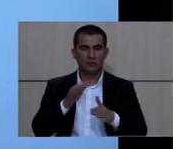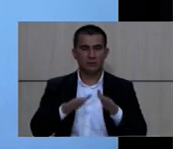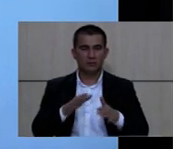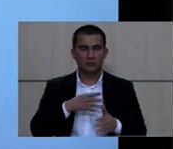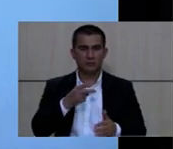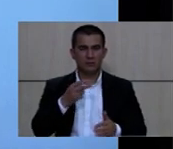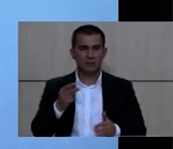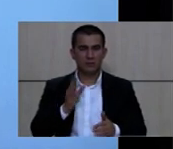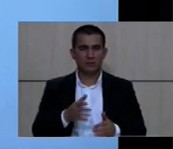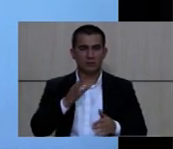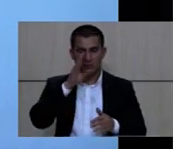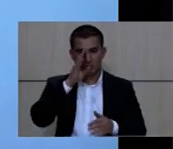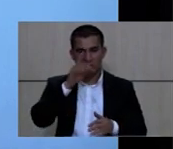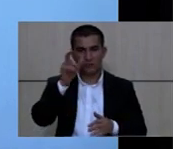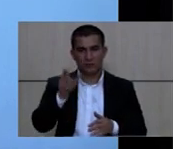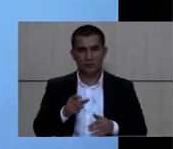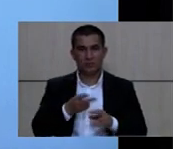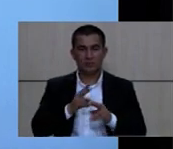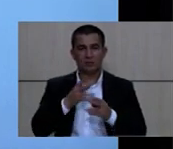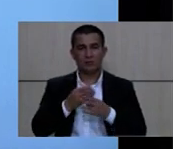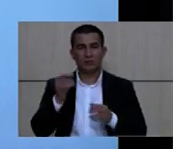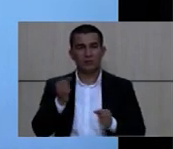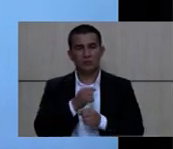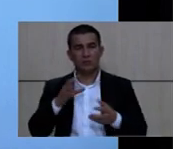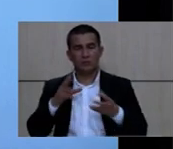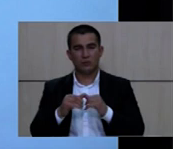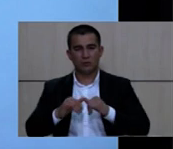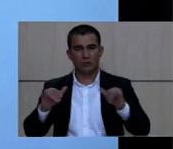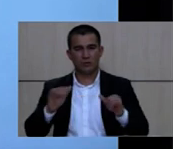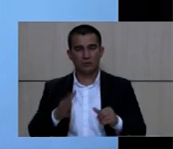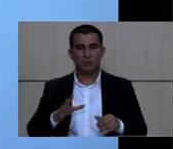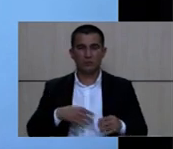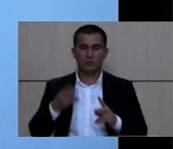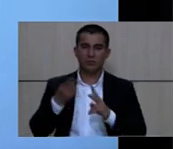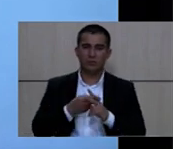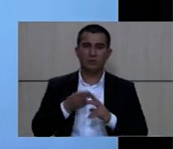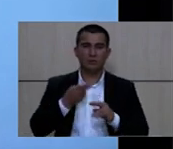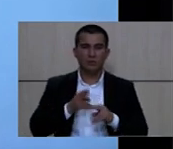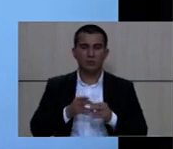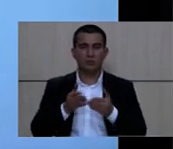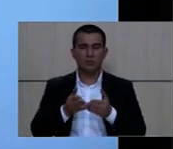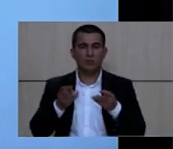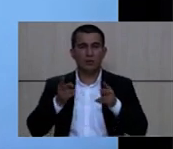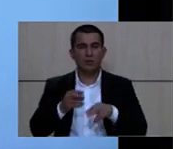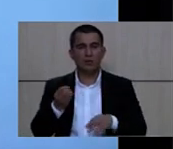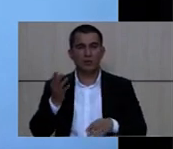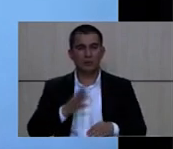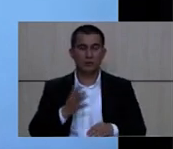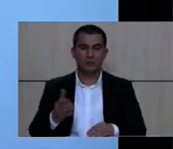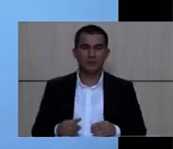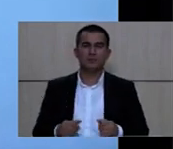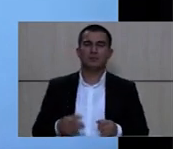barobar bo'ladi bolaning massasini uning tezligiga ko'paytiramiz va bo'lamiz qayiqning olgan tezligiga.